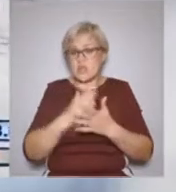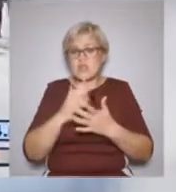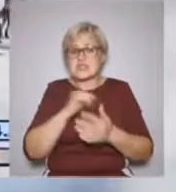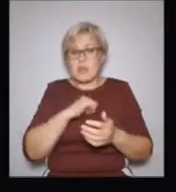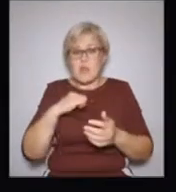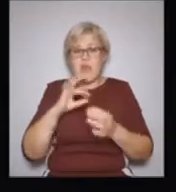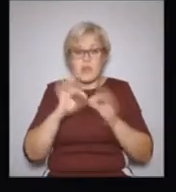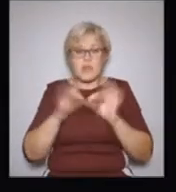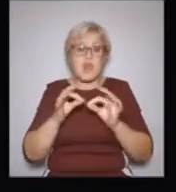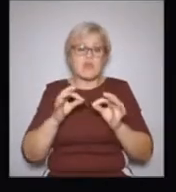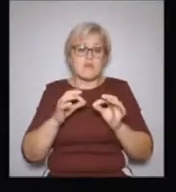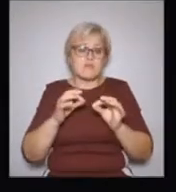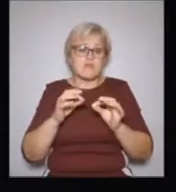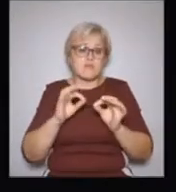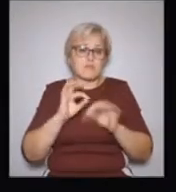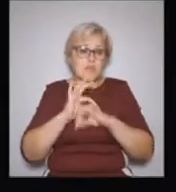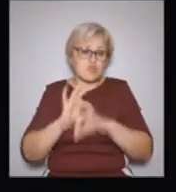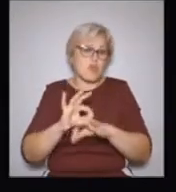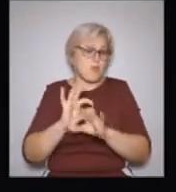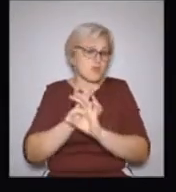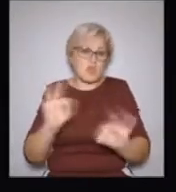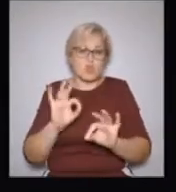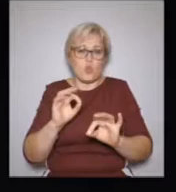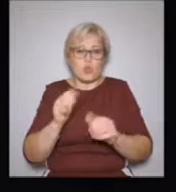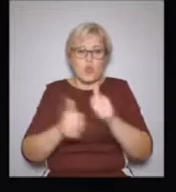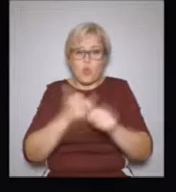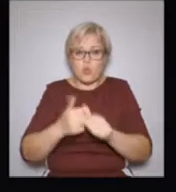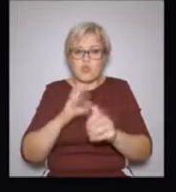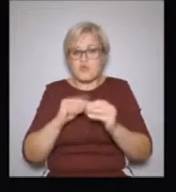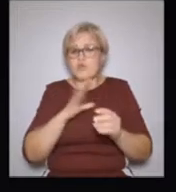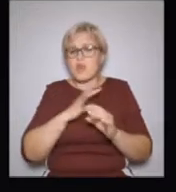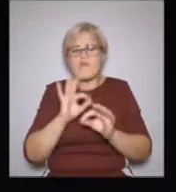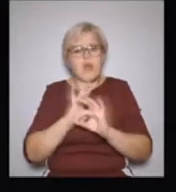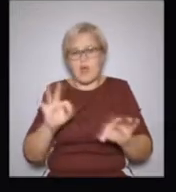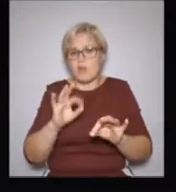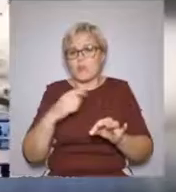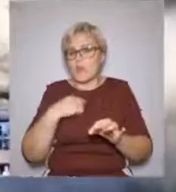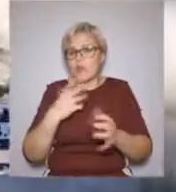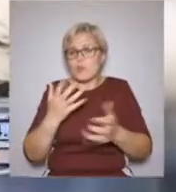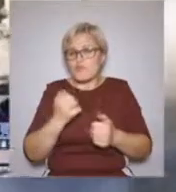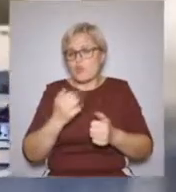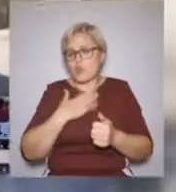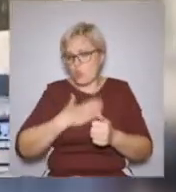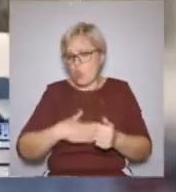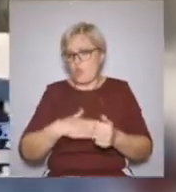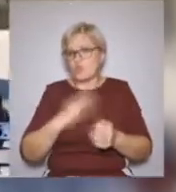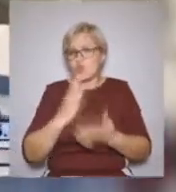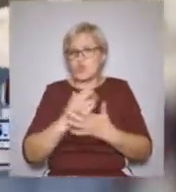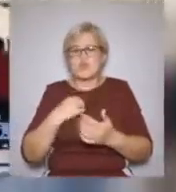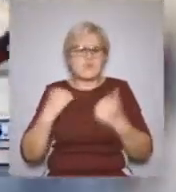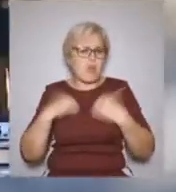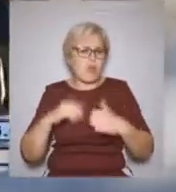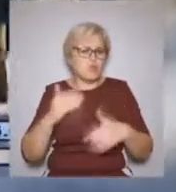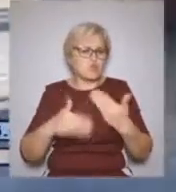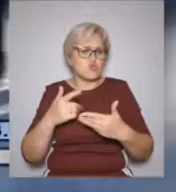удалось все шел я спокойно шел головка постоянно менялась я пошел спокойно за ним за нет электронного